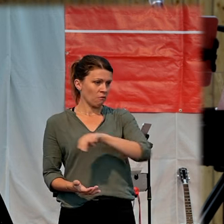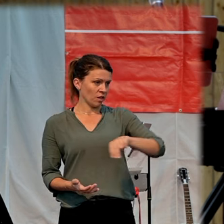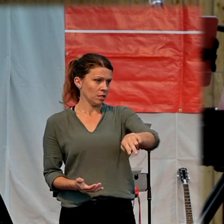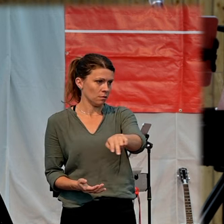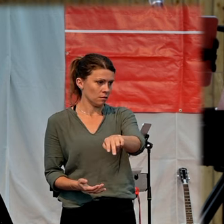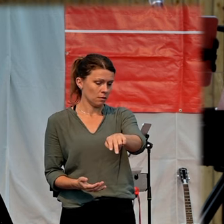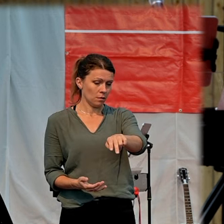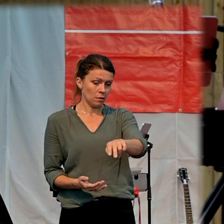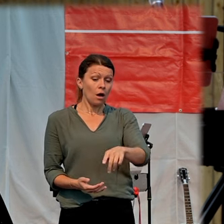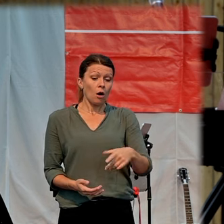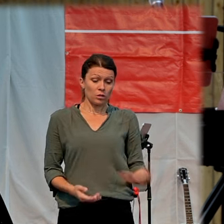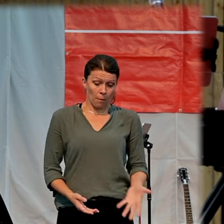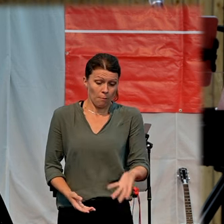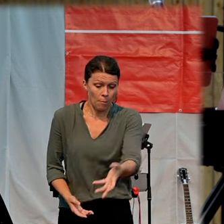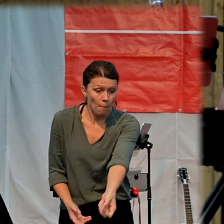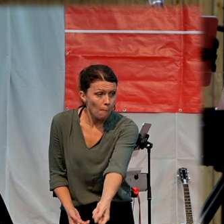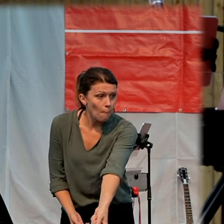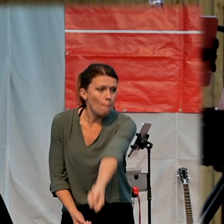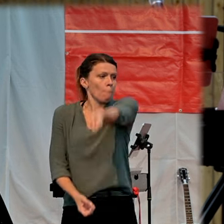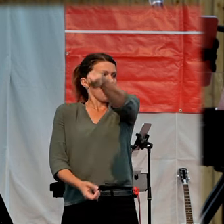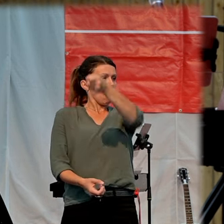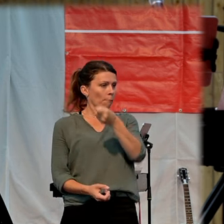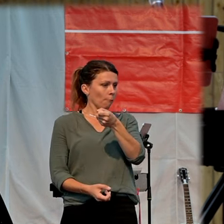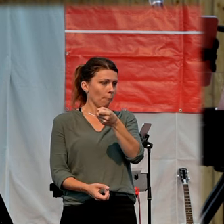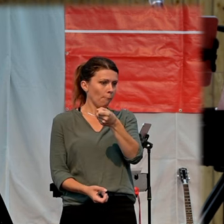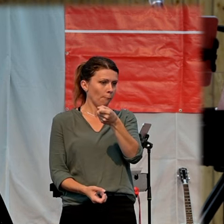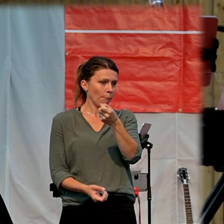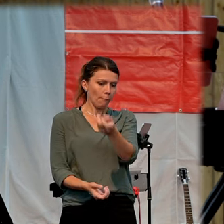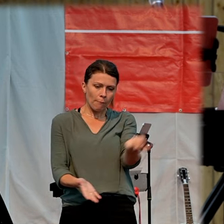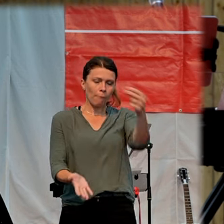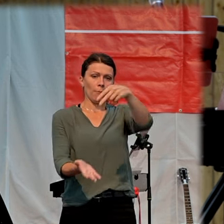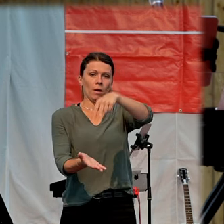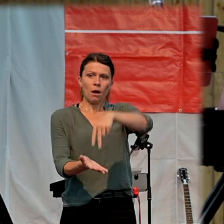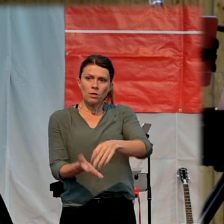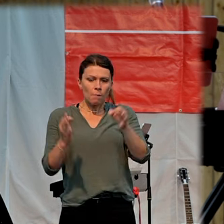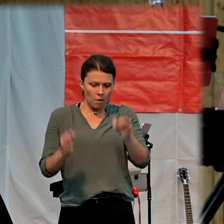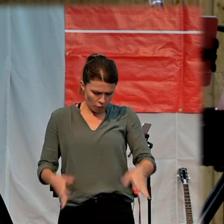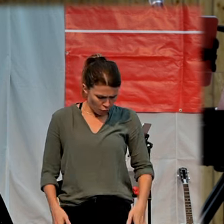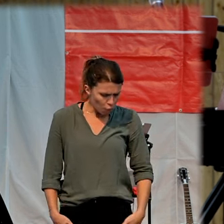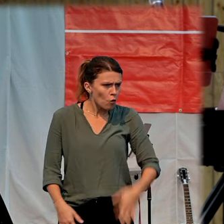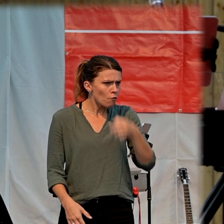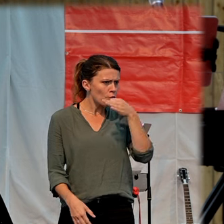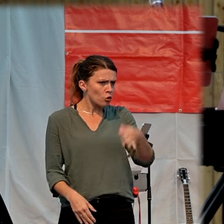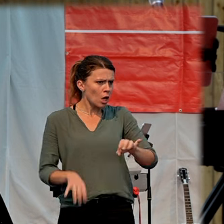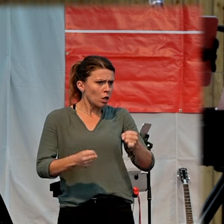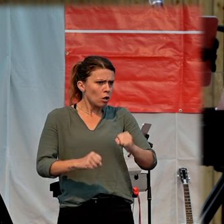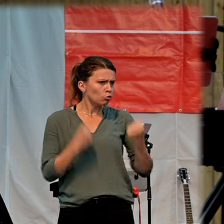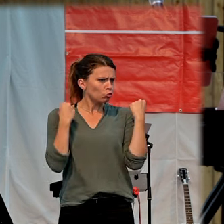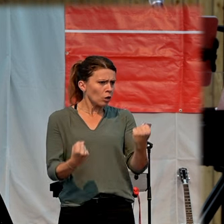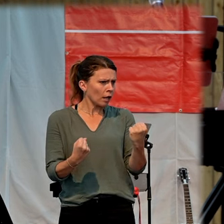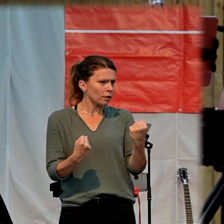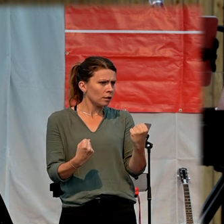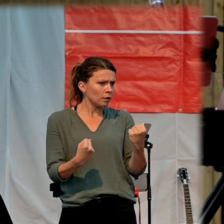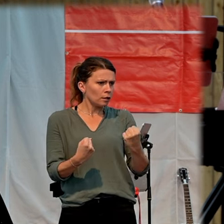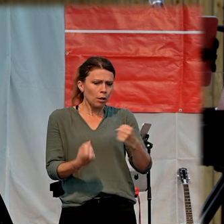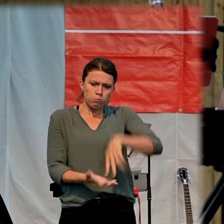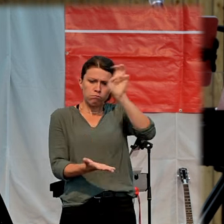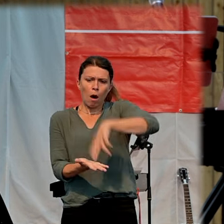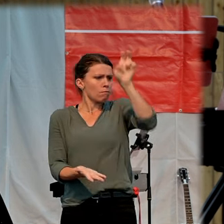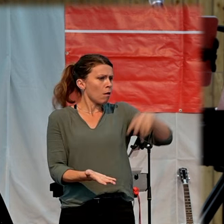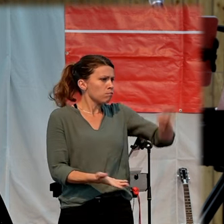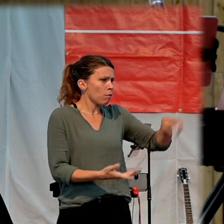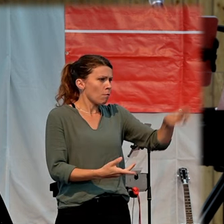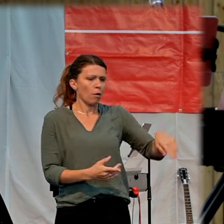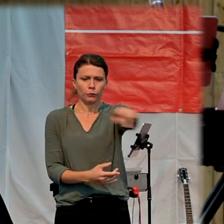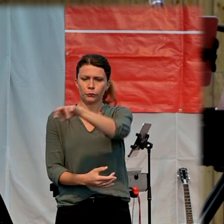Und er griff ihn bei der rechten Hand und richtete ihn auf. Sofort aber wurden seine Füße, seine Knöchel stark. Er sprang auf und